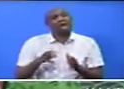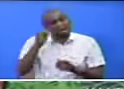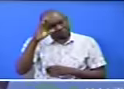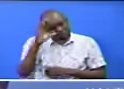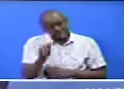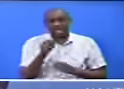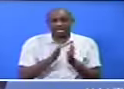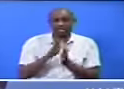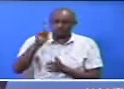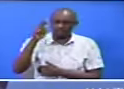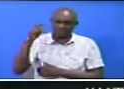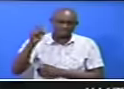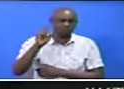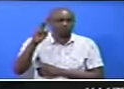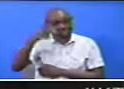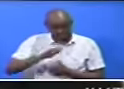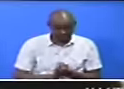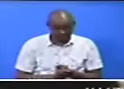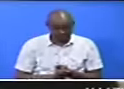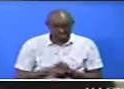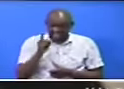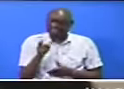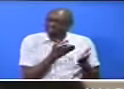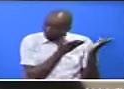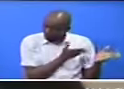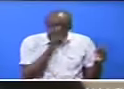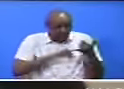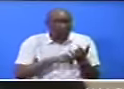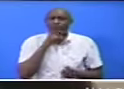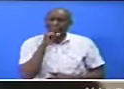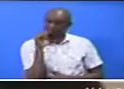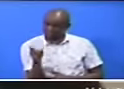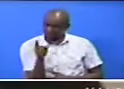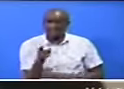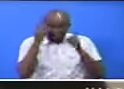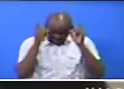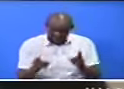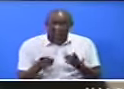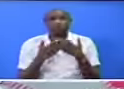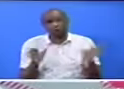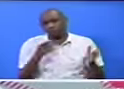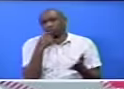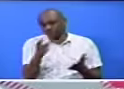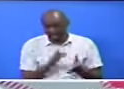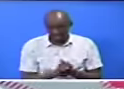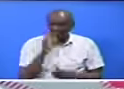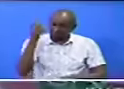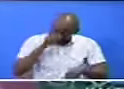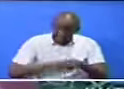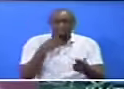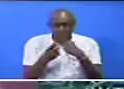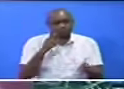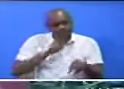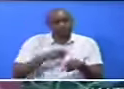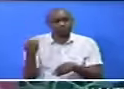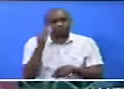kaunti ya Wasingishu. Ebi Isaji, mkewe James Ratemo, aliamua kufunguka kwa mara ya kwanza tangu